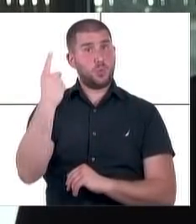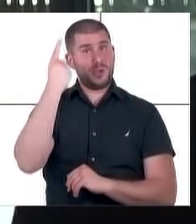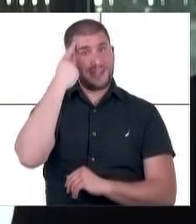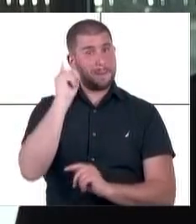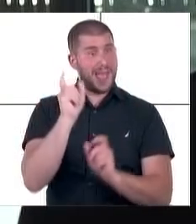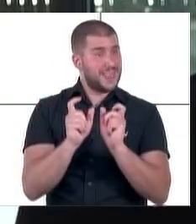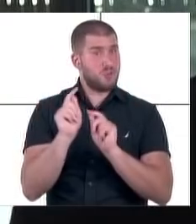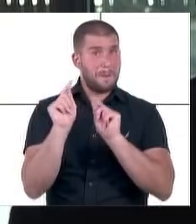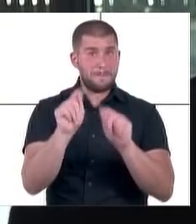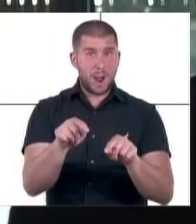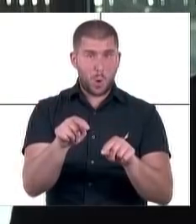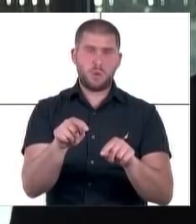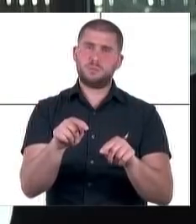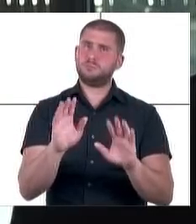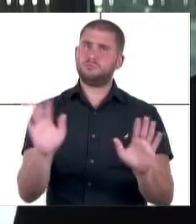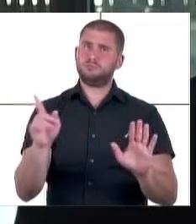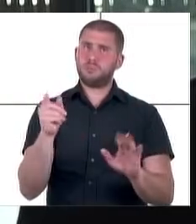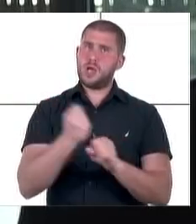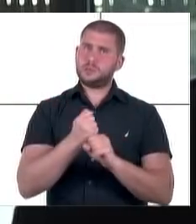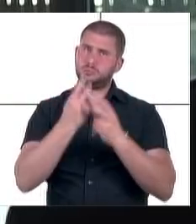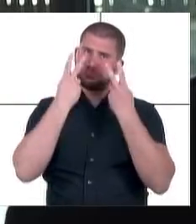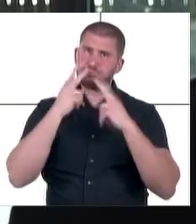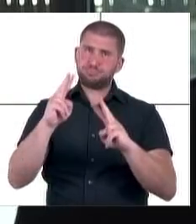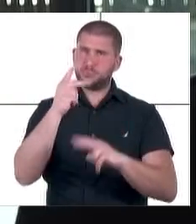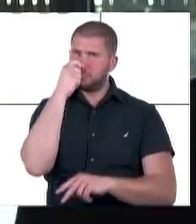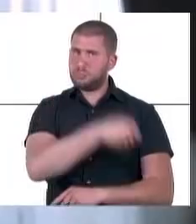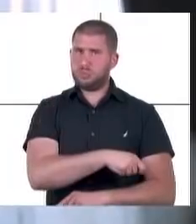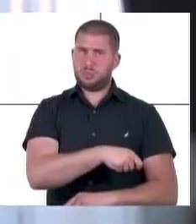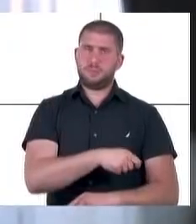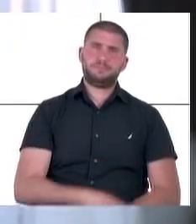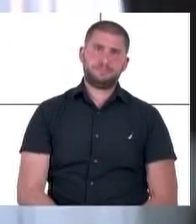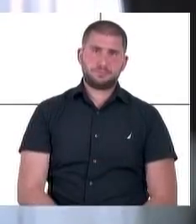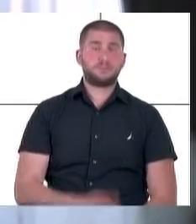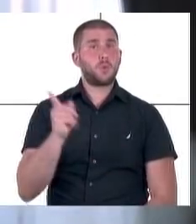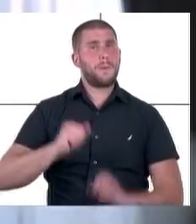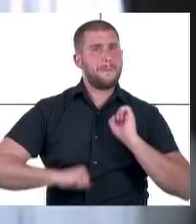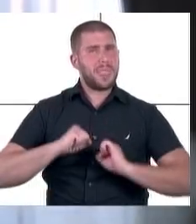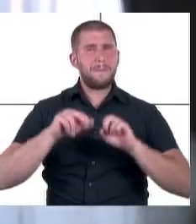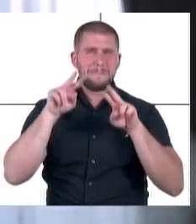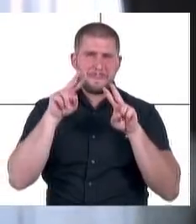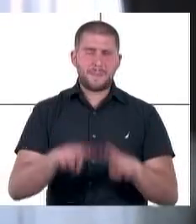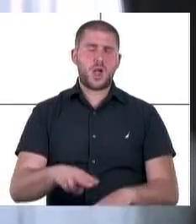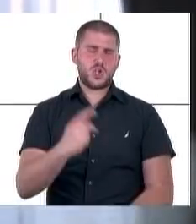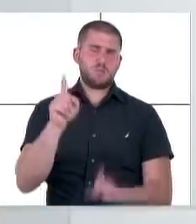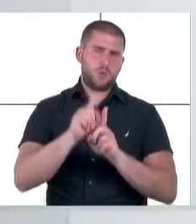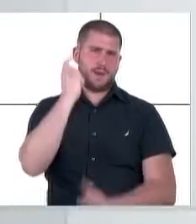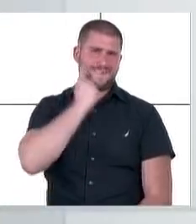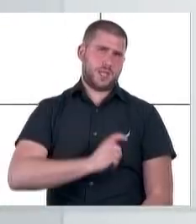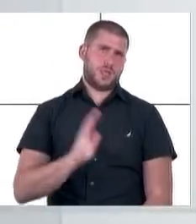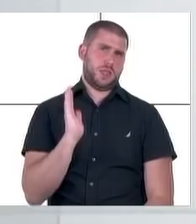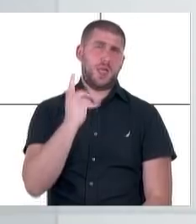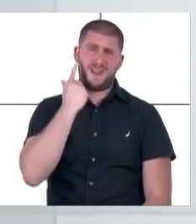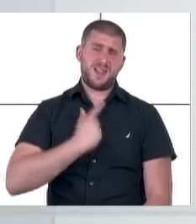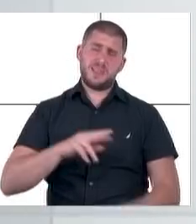הוא ידע מי האנשים שבאו לפה, הוא יעשה הכל כדי להתנקל להם ולהרע להם. הוא מתנהג ממש ממש בצורה עבריינית.